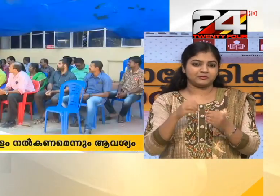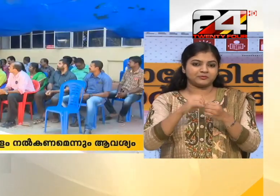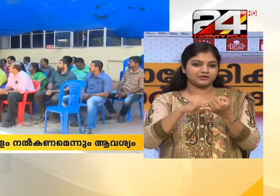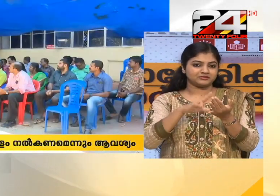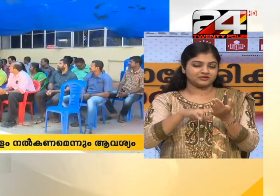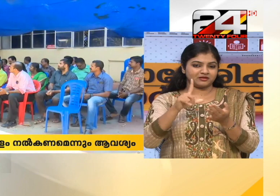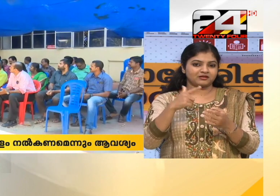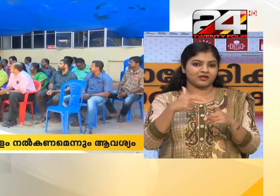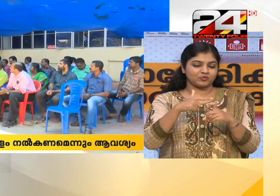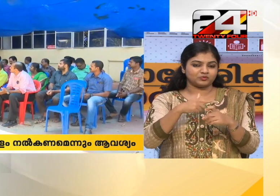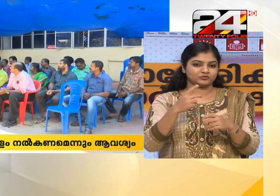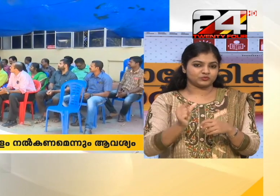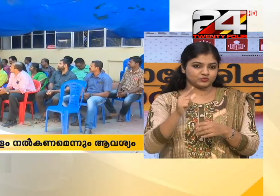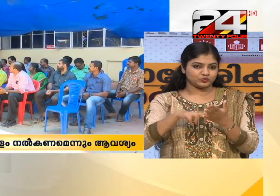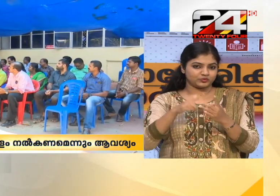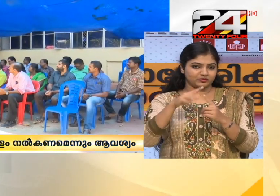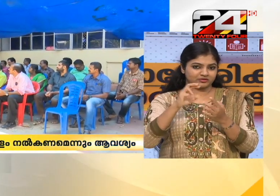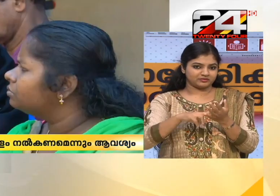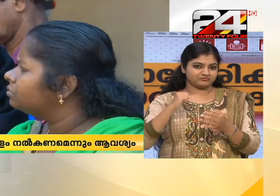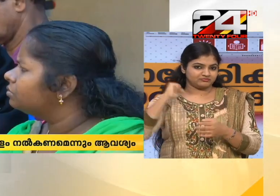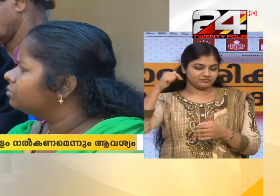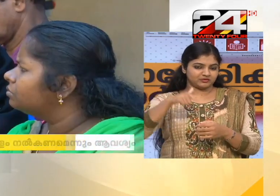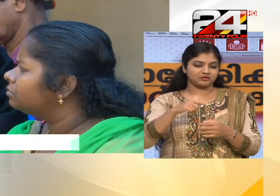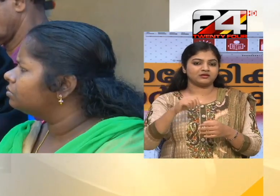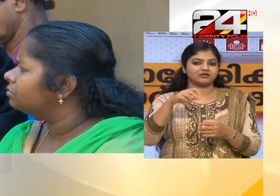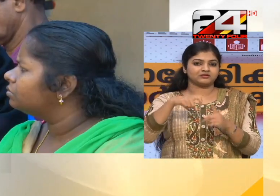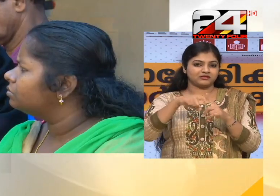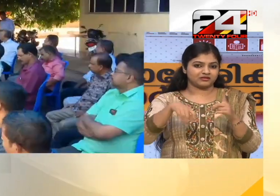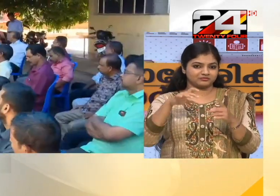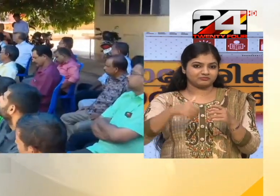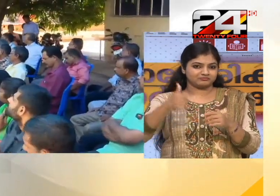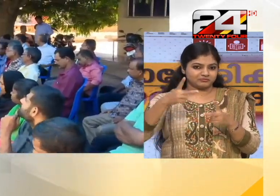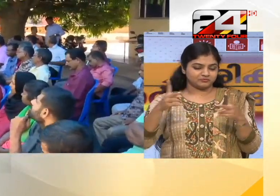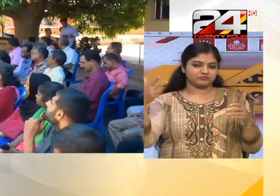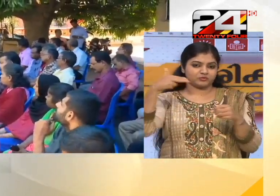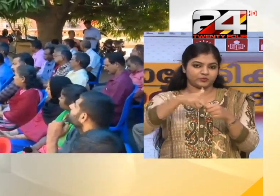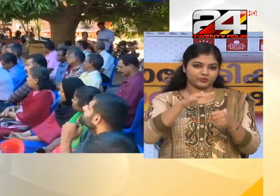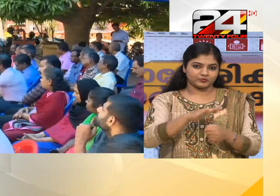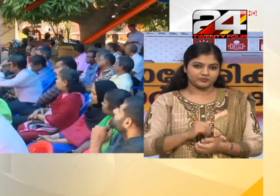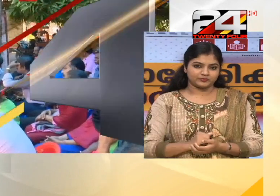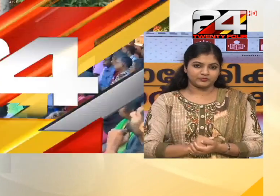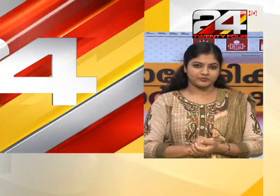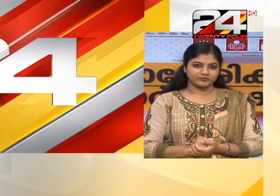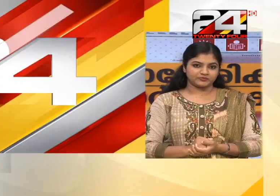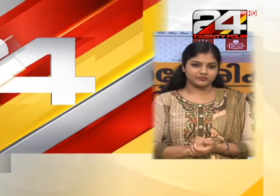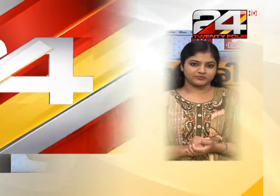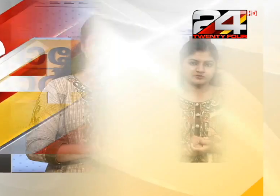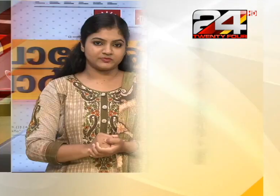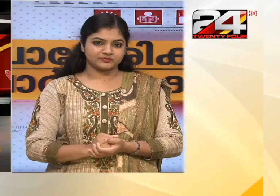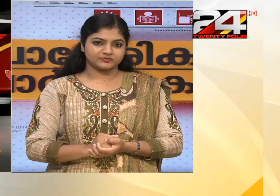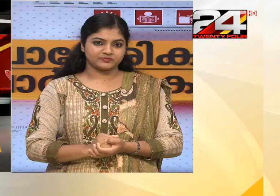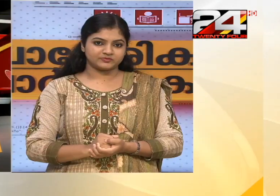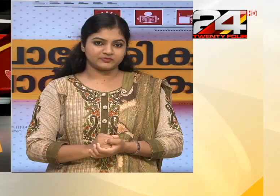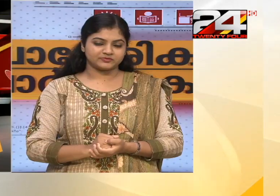യൂണിയന്റെ നേതൃത്വത്തിൽ നടന്ന പരിപാടിയിൽ സംസ്ഥാനത്തെയും ജില്ലയിലെയും വിവിധ തൊഴിലാളി നേതാക്കൾ സംബന്ധിച്ചു. 24 കൊല്ലം.